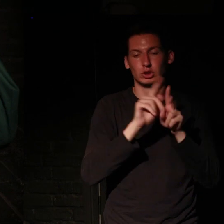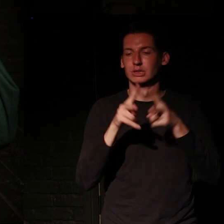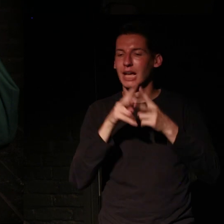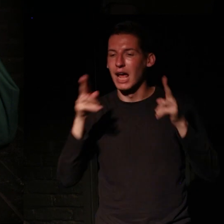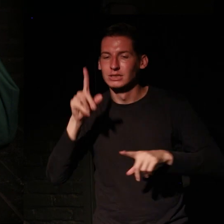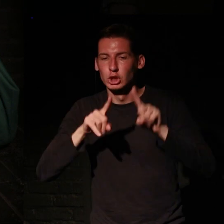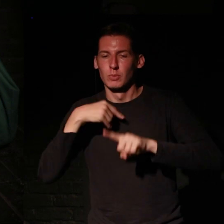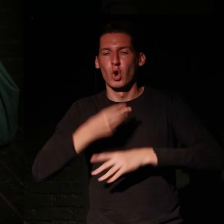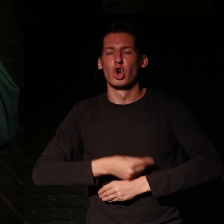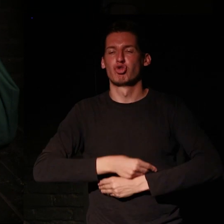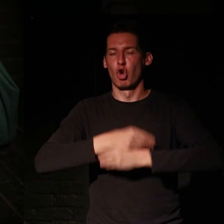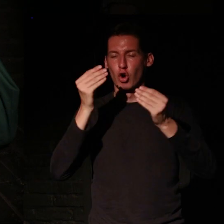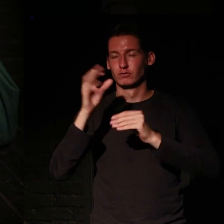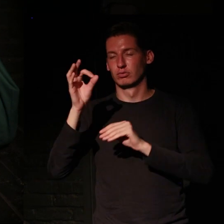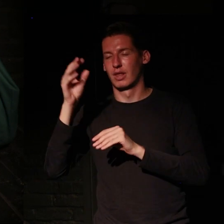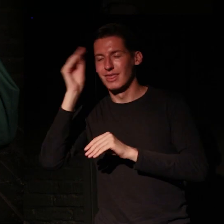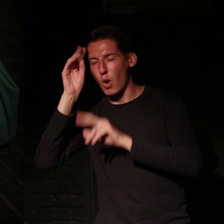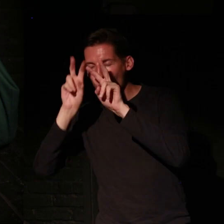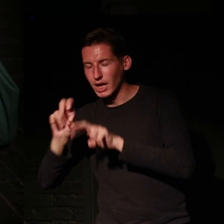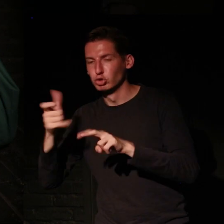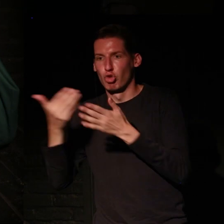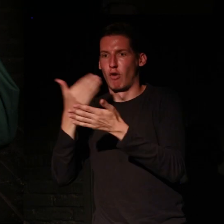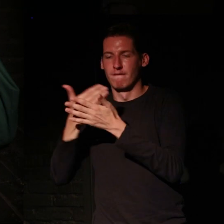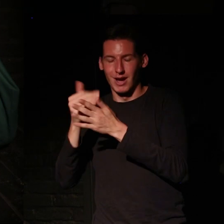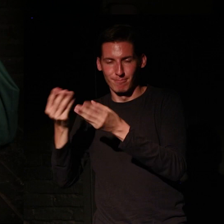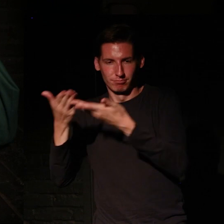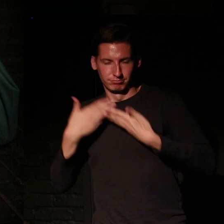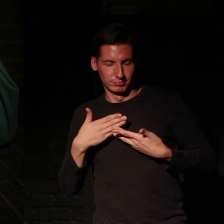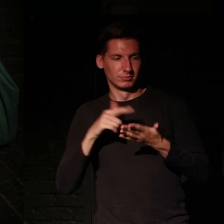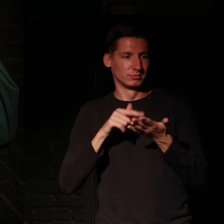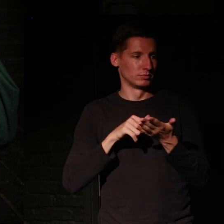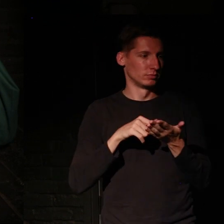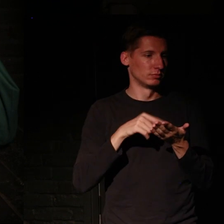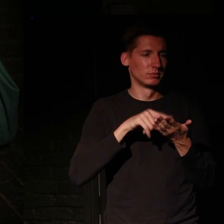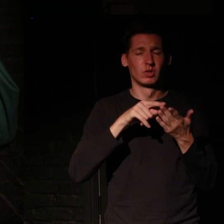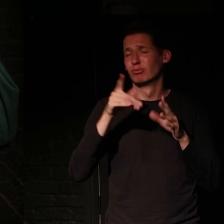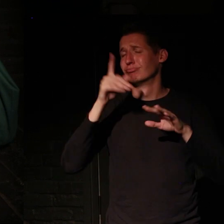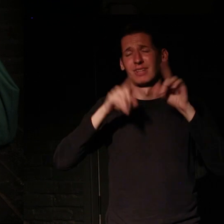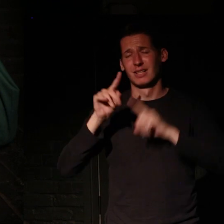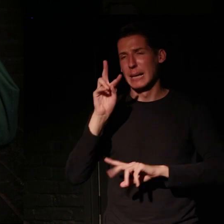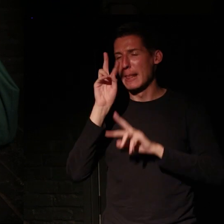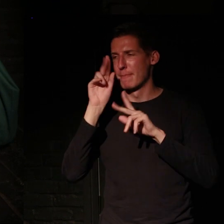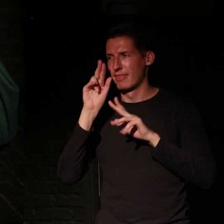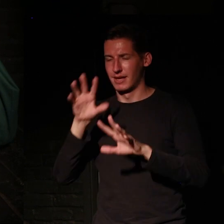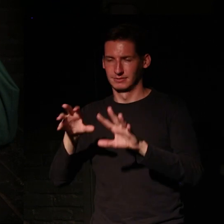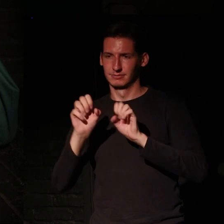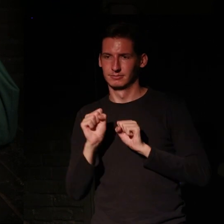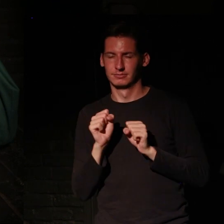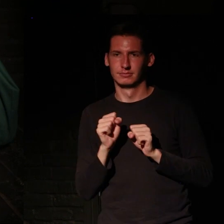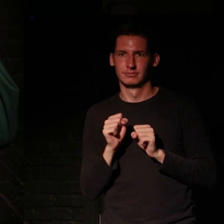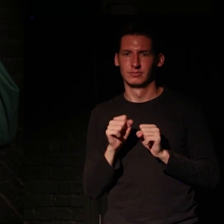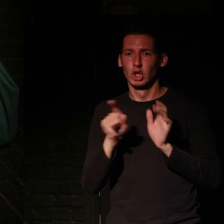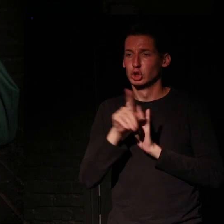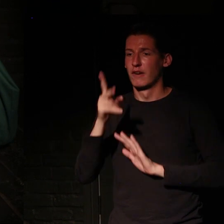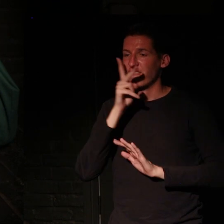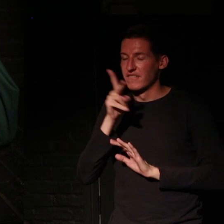w zależności od rozwoju teologii, od rozwoju etyki. No to chociażby tak. Nie wiem, widać